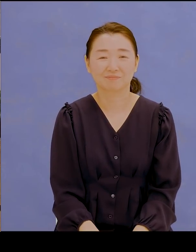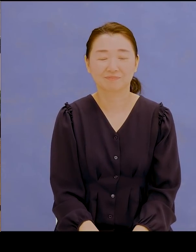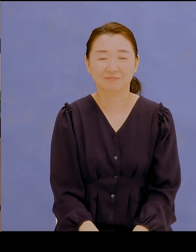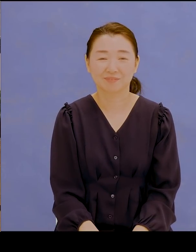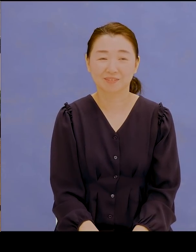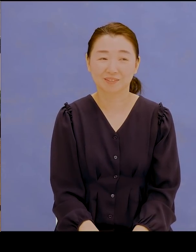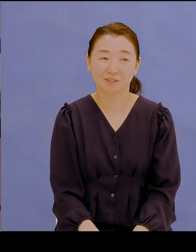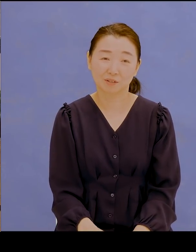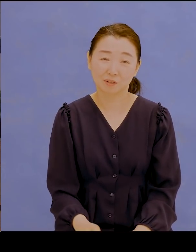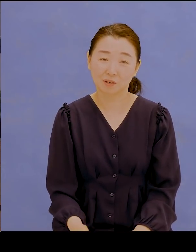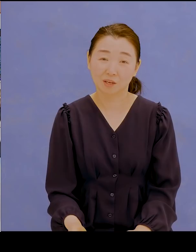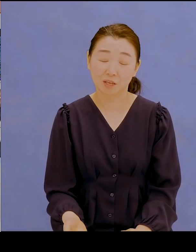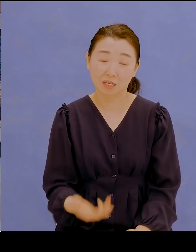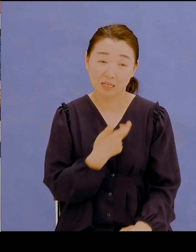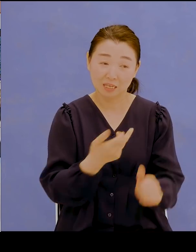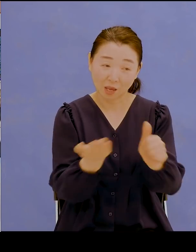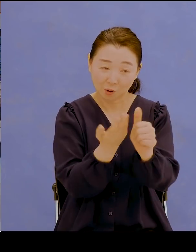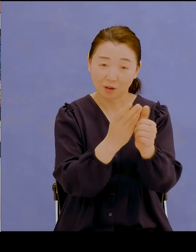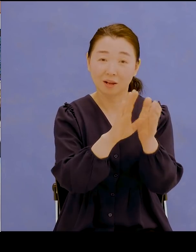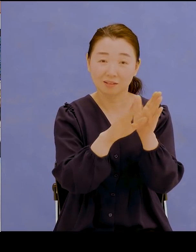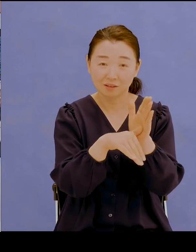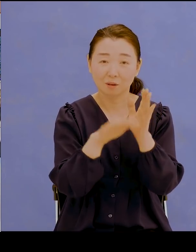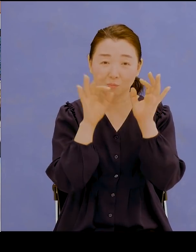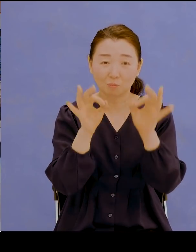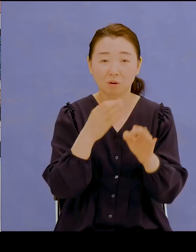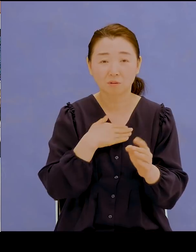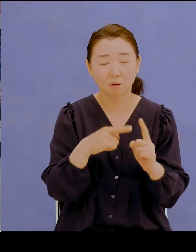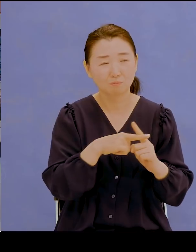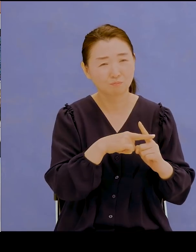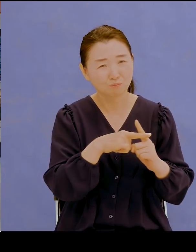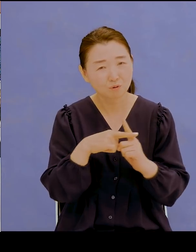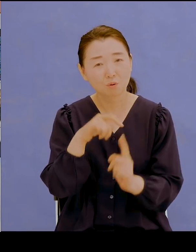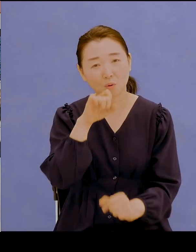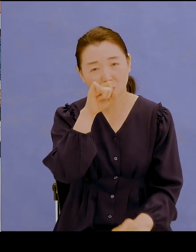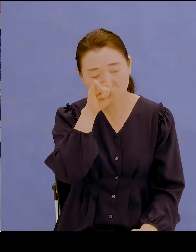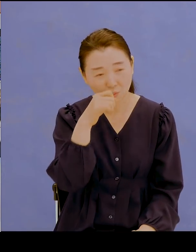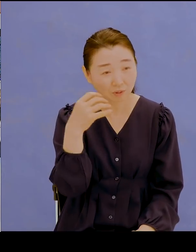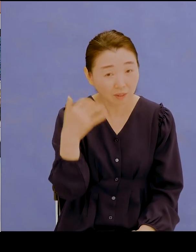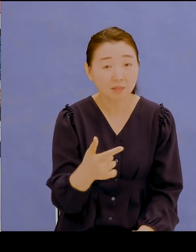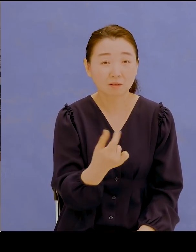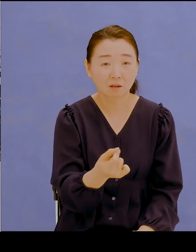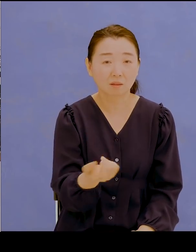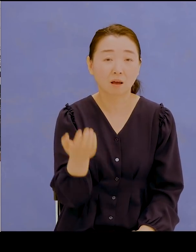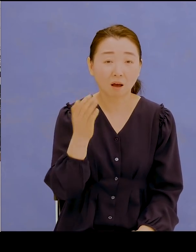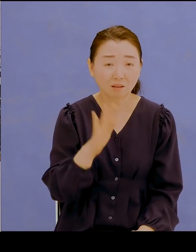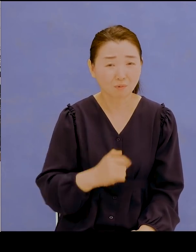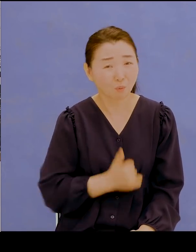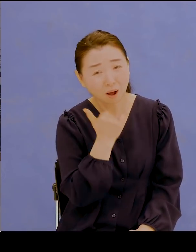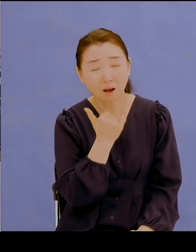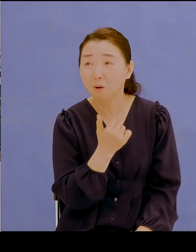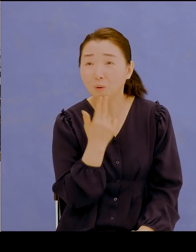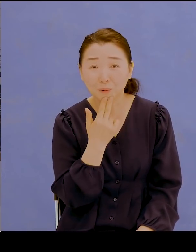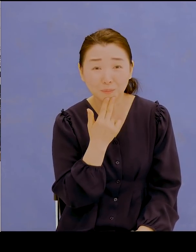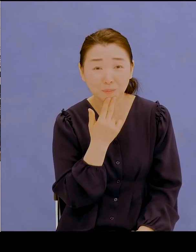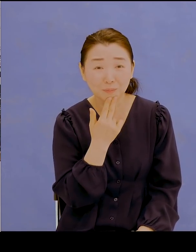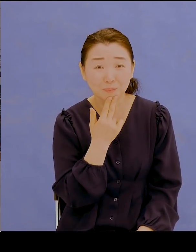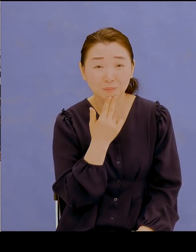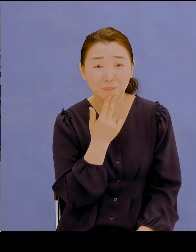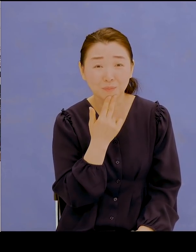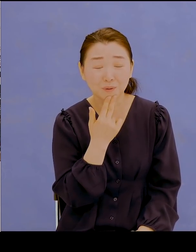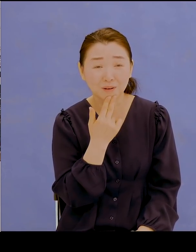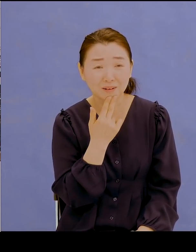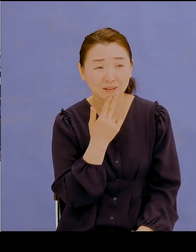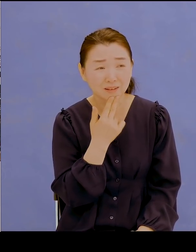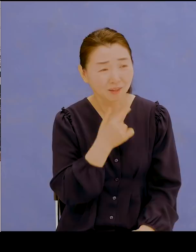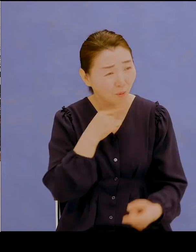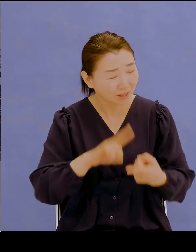그렇게 양육하시다 보면은 사실 이렇게 저는 무조건 좋고 막 대단하시고 그런 것 같은데 화날 때는 없어요. 아, 막 이렇게 그럼요. 아, 사람이- 이거 뜻대로